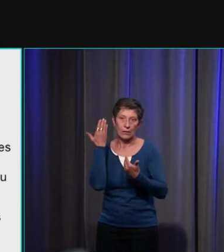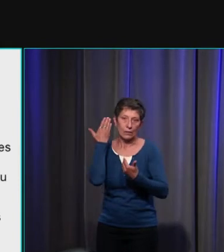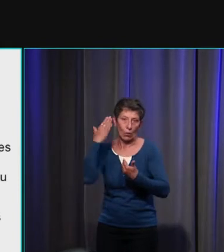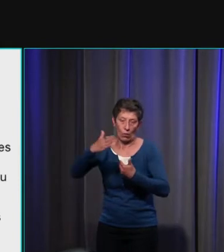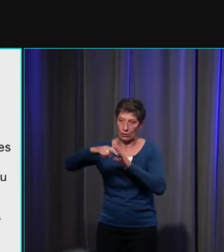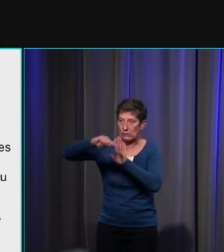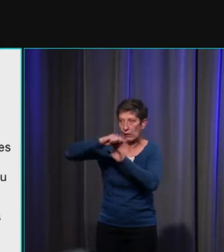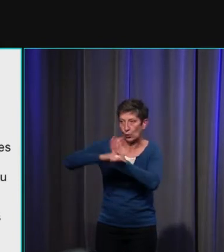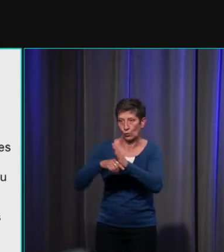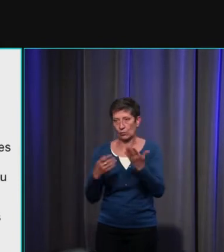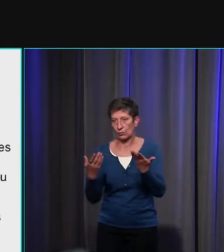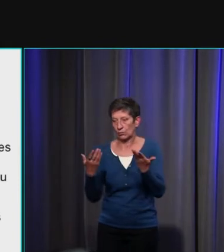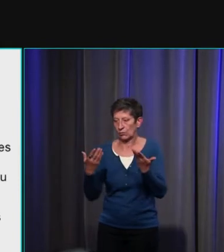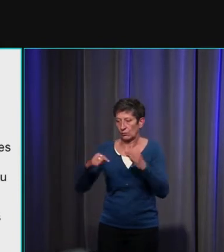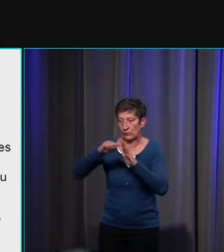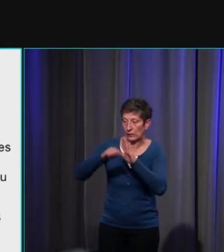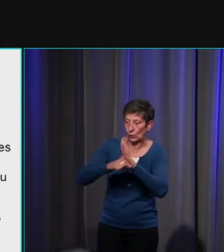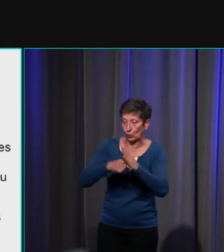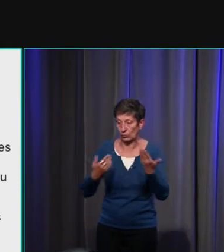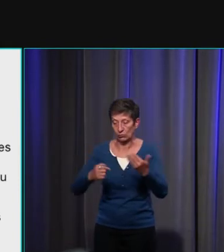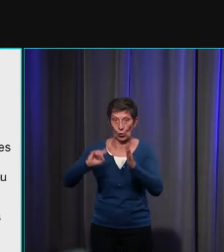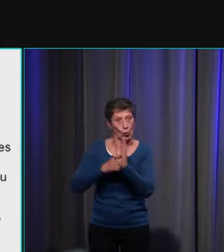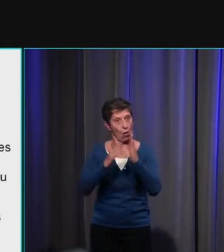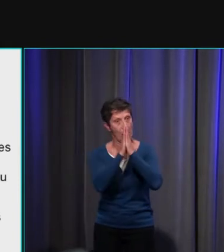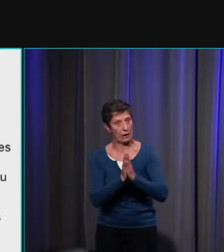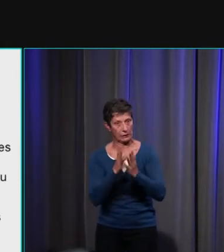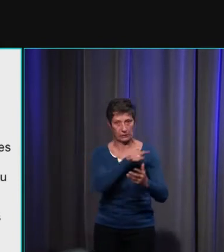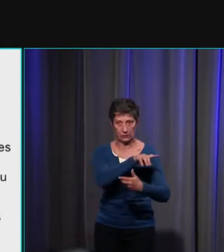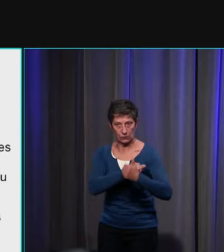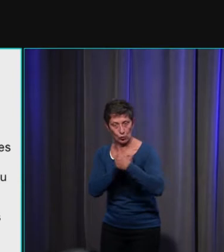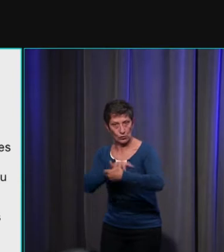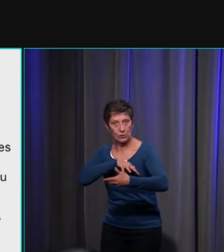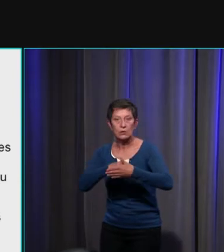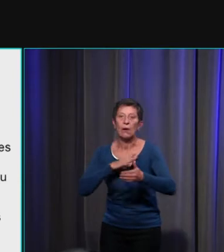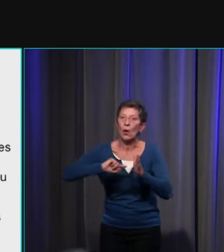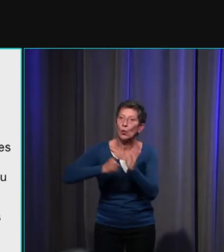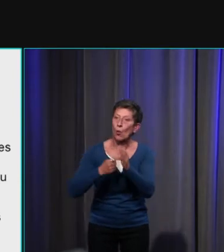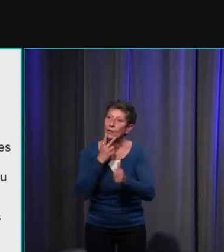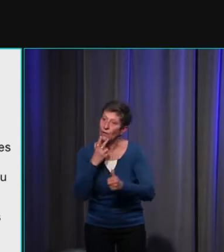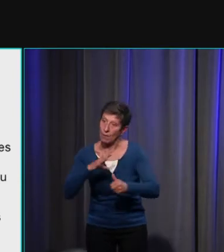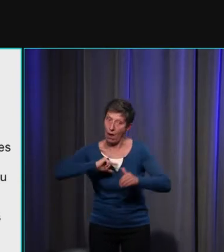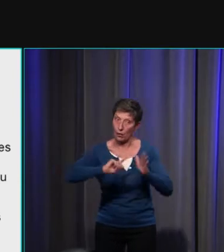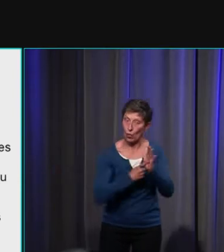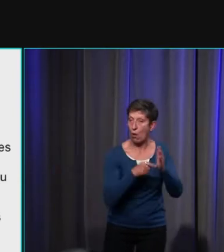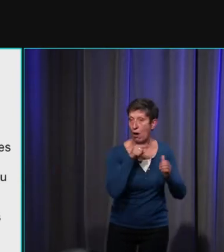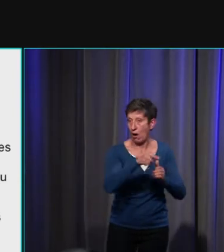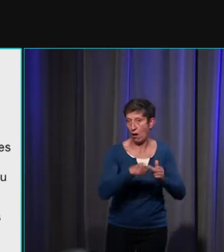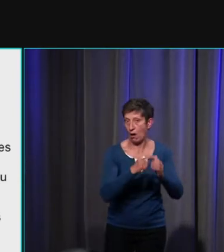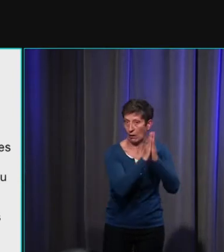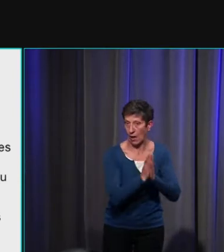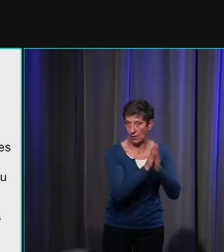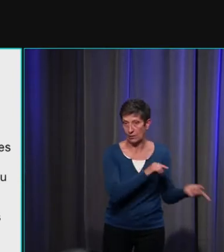statut un statut canonique le droit canonique c'est le droit de l'église tout comme il ya un droit civil au moyen âge en droit des laïcs en droit de l'état